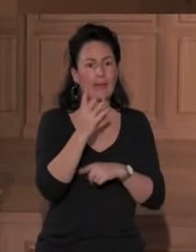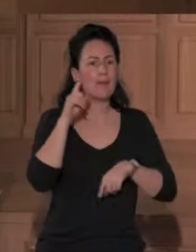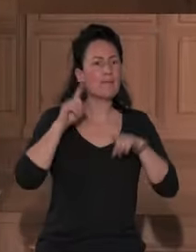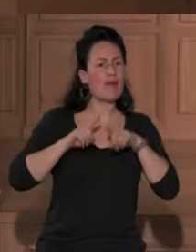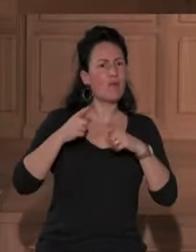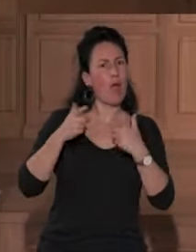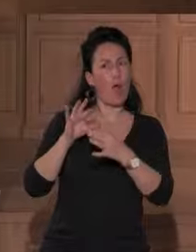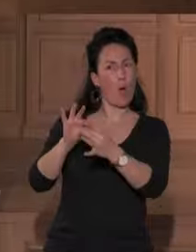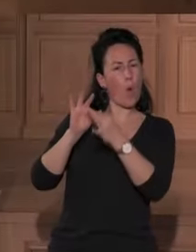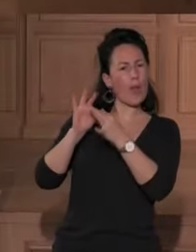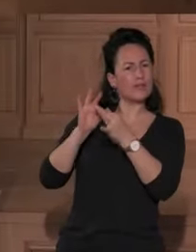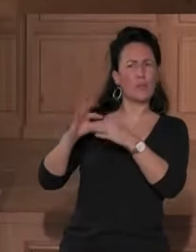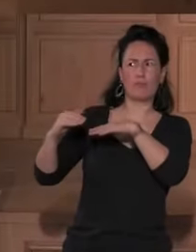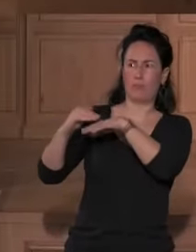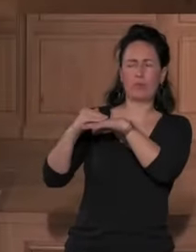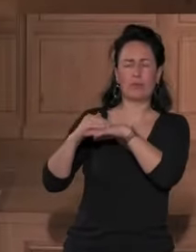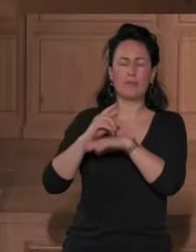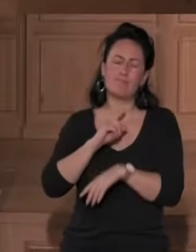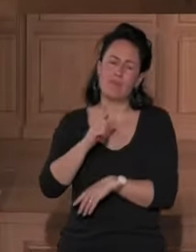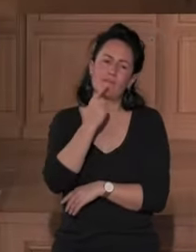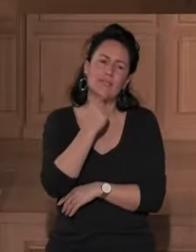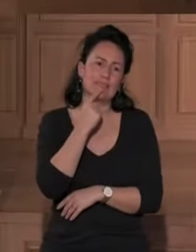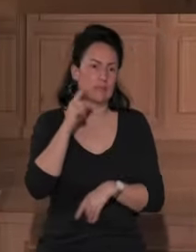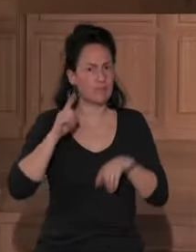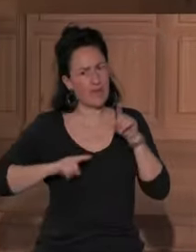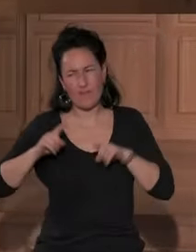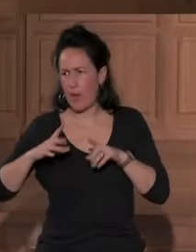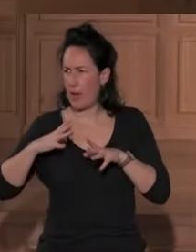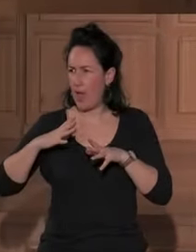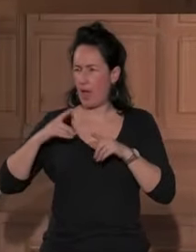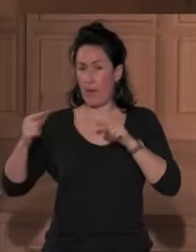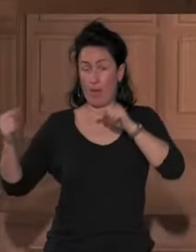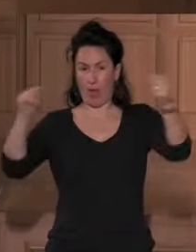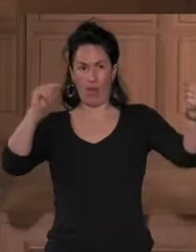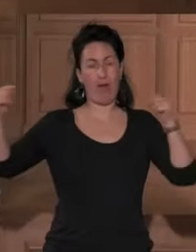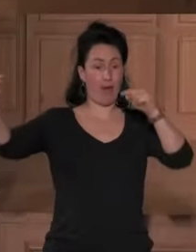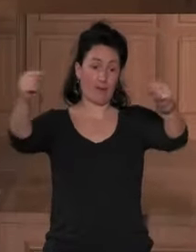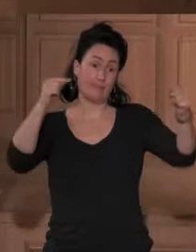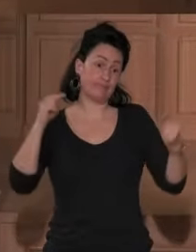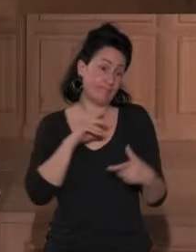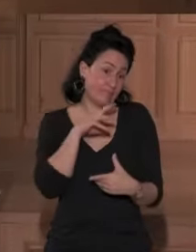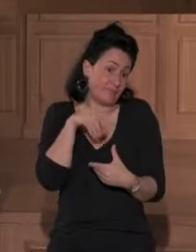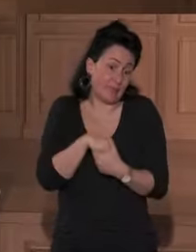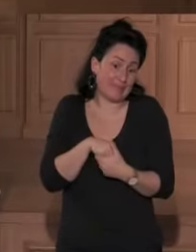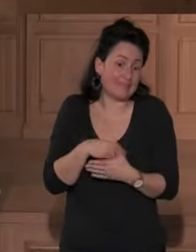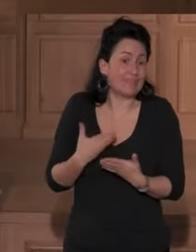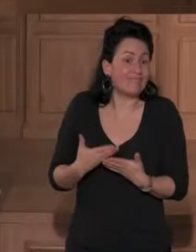toujours simples en France et que ces guerres, elles existent encore souvent, et ça fait partie du